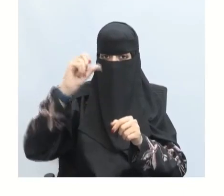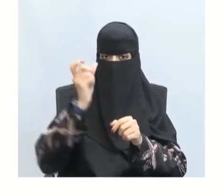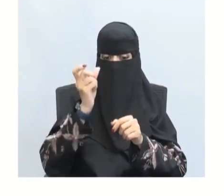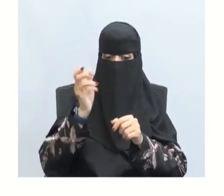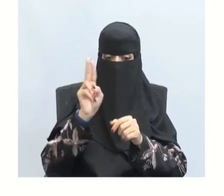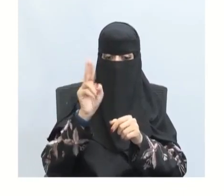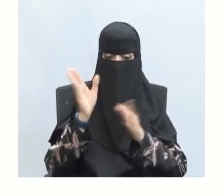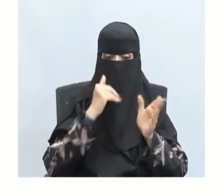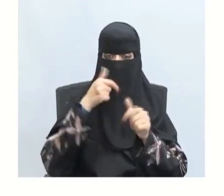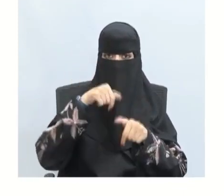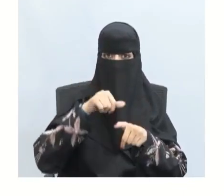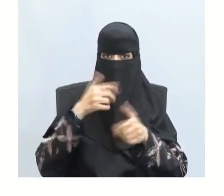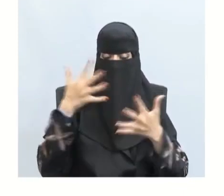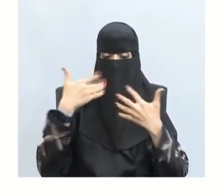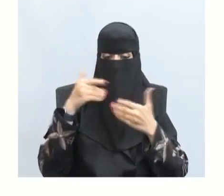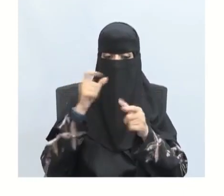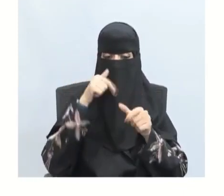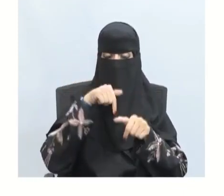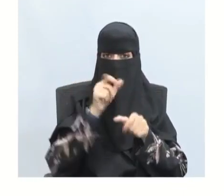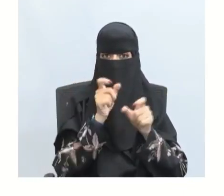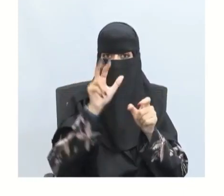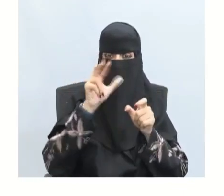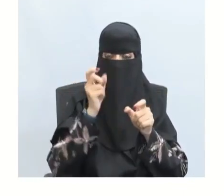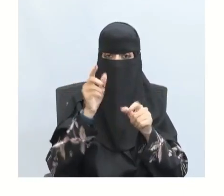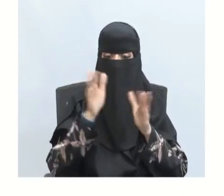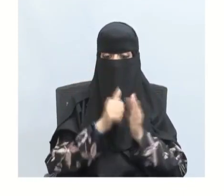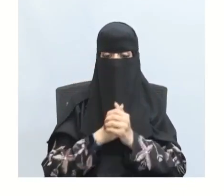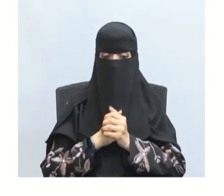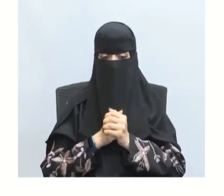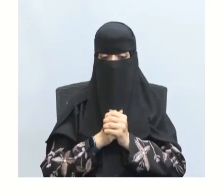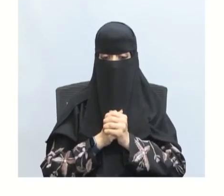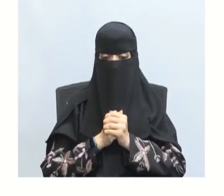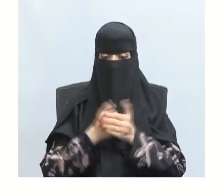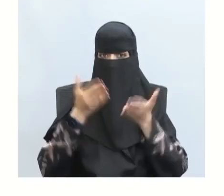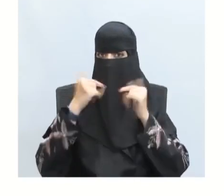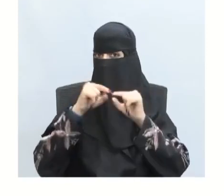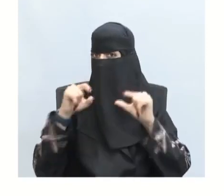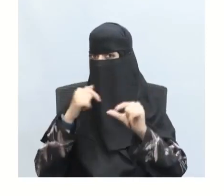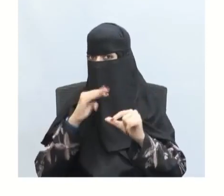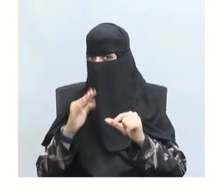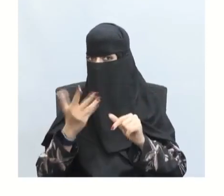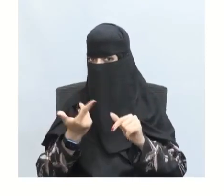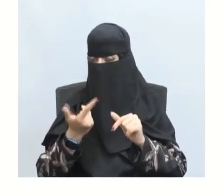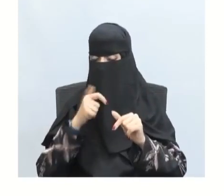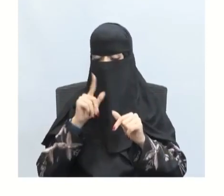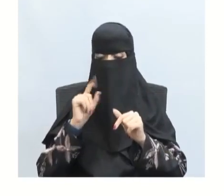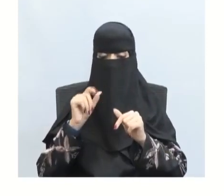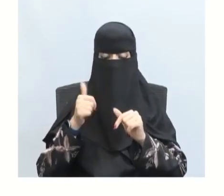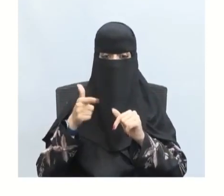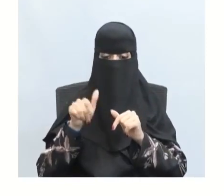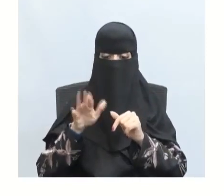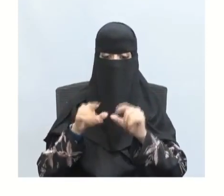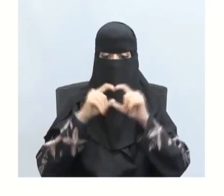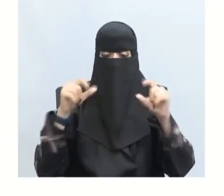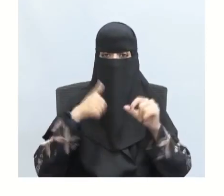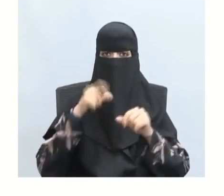الكربون والاكسجين والنيتروجين والسيليكون احسنتم ممتاز